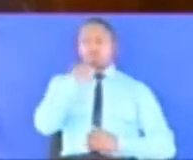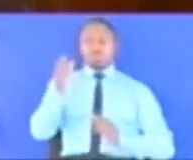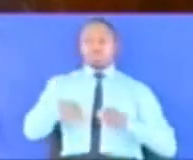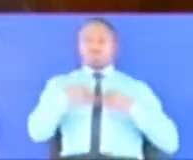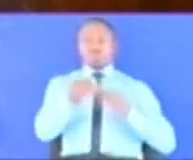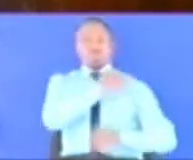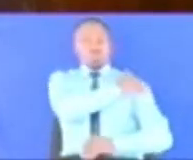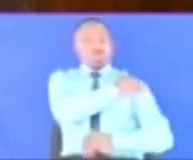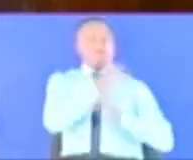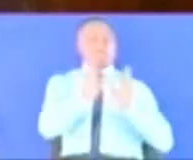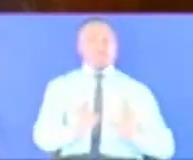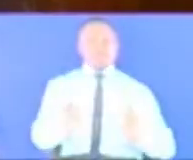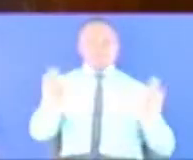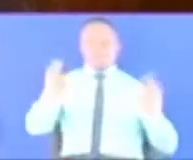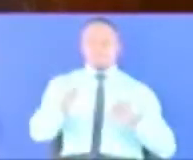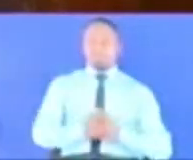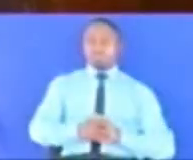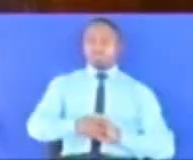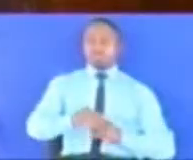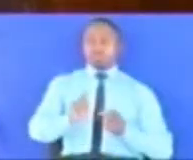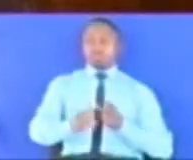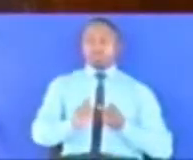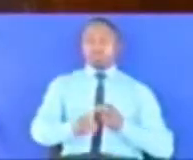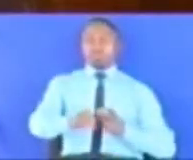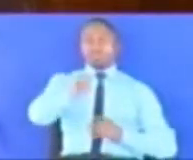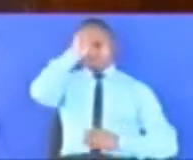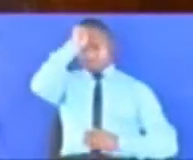huduma iliyokuwa bora. Mheshimiwa spika,